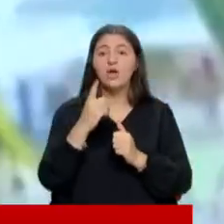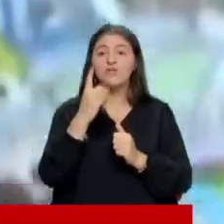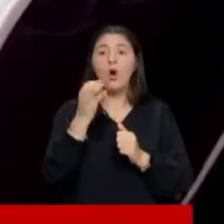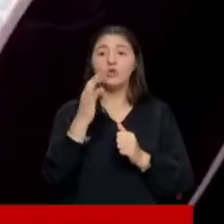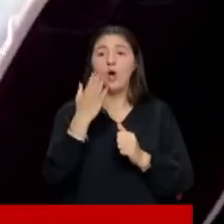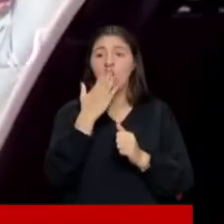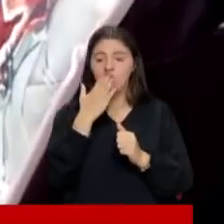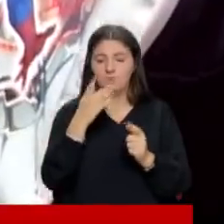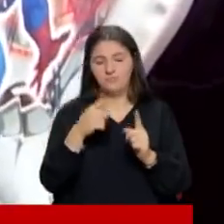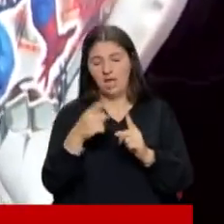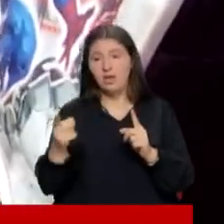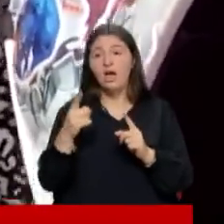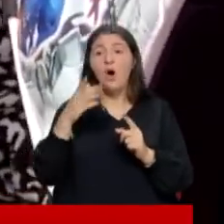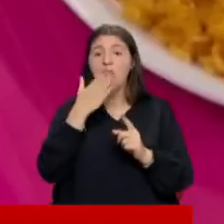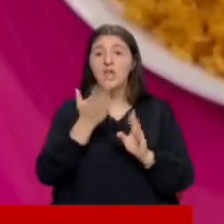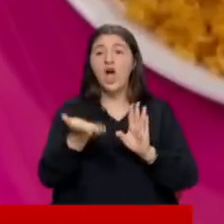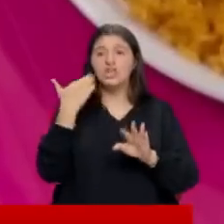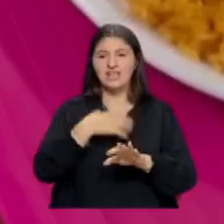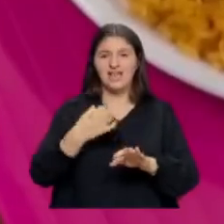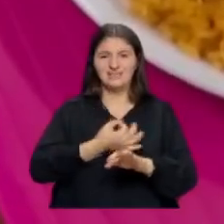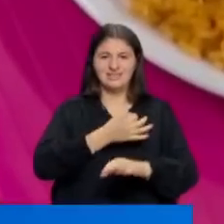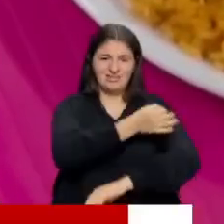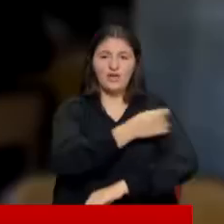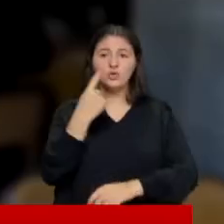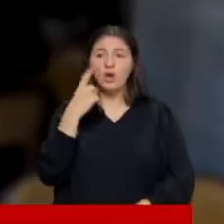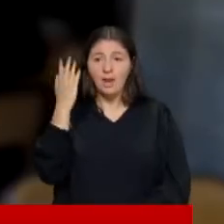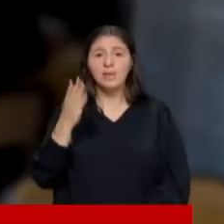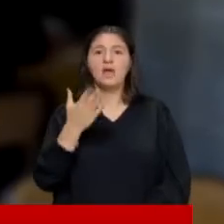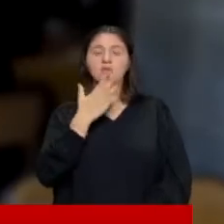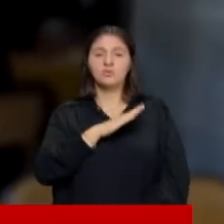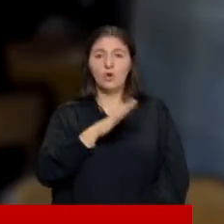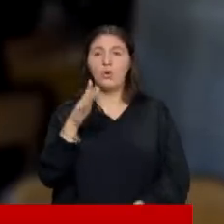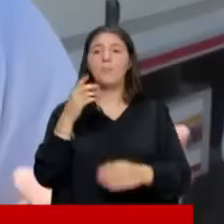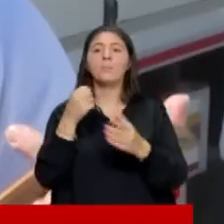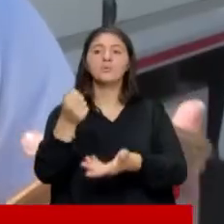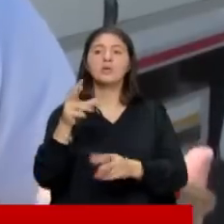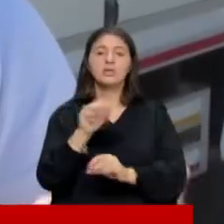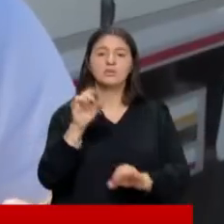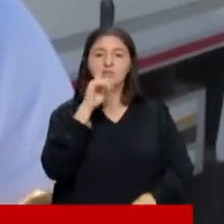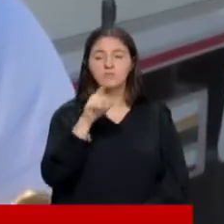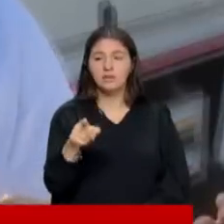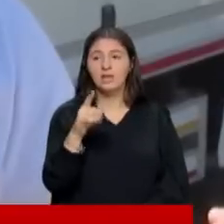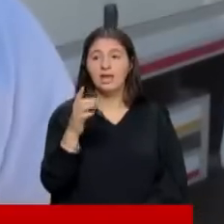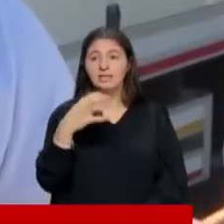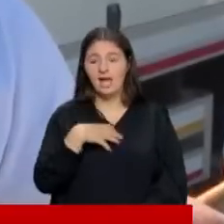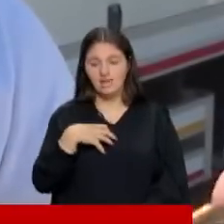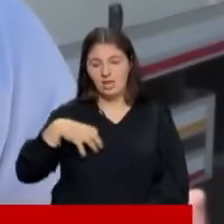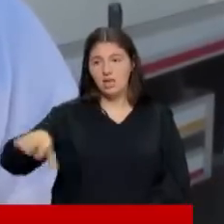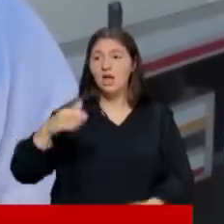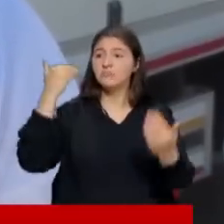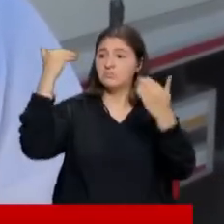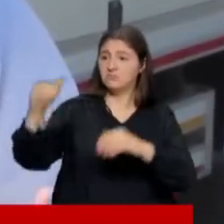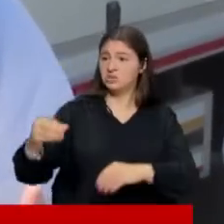ortaöğretim bir yana okul öncesi beslenme yardımı da kesildi Milli Eğitimin bütçe yetersizliği nedeniyle kendi taraflarına destek